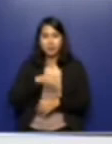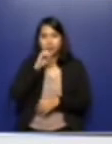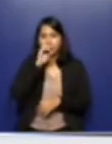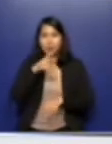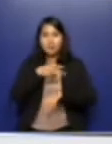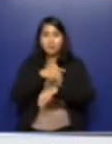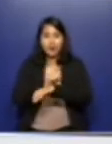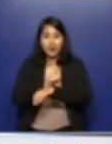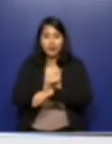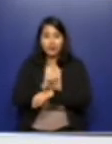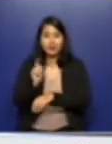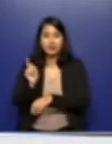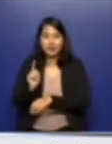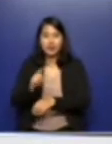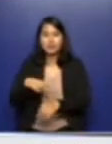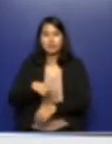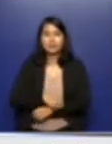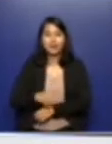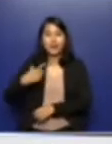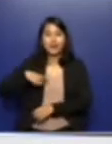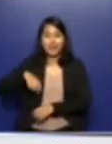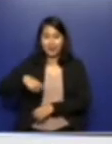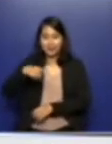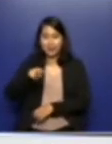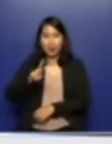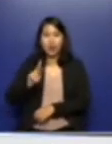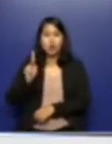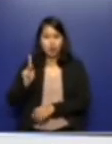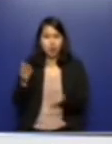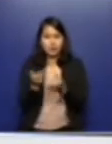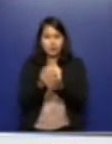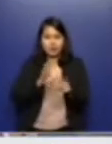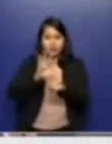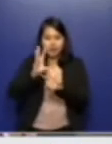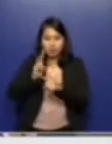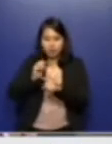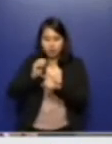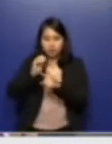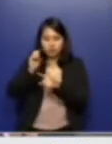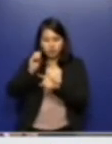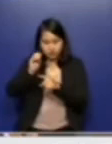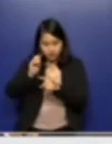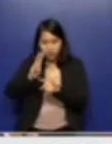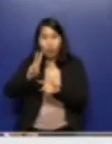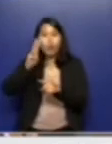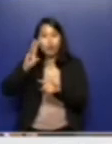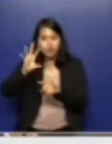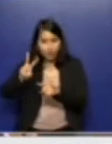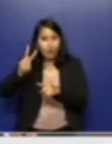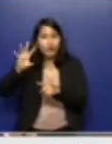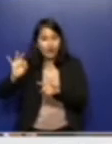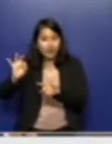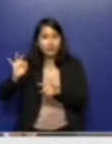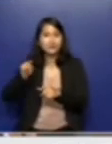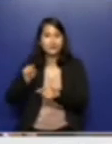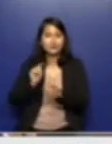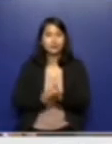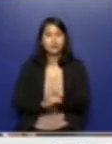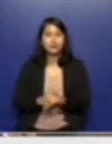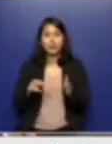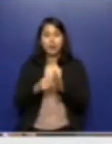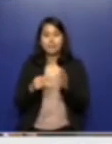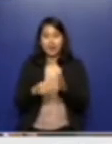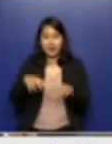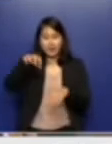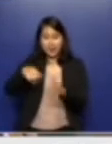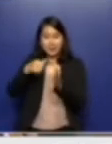านว่ามันมีพระราชกฤษฎีกาฉบับที่629นะฮะเป็นเรื่องที่กรมสรรพากร